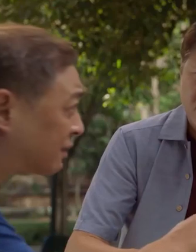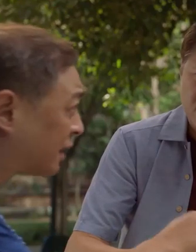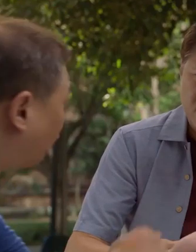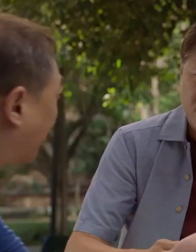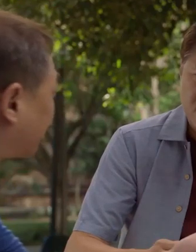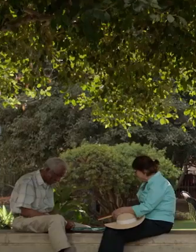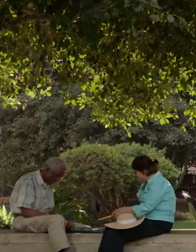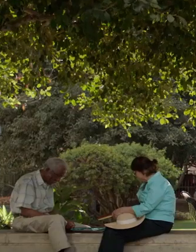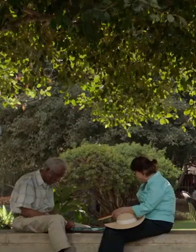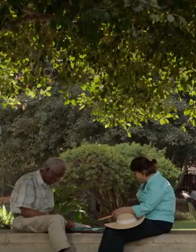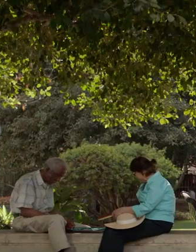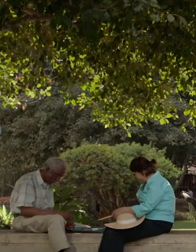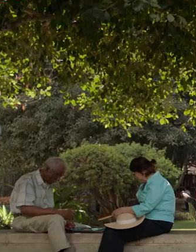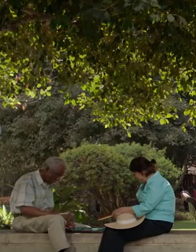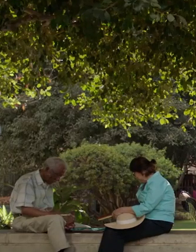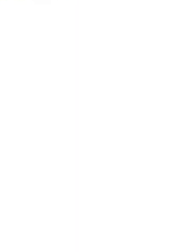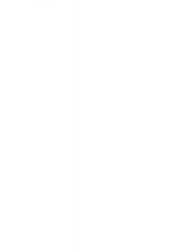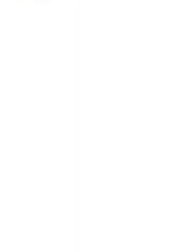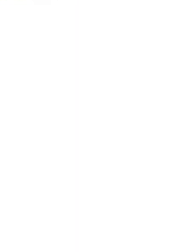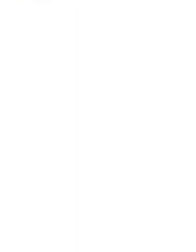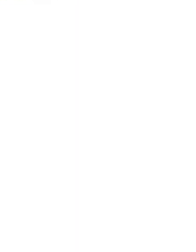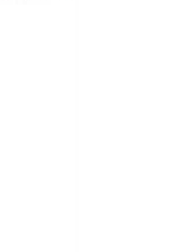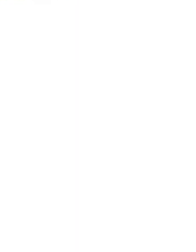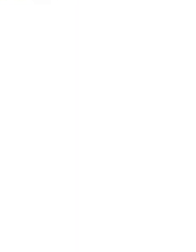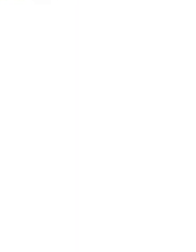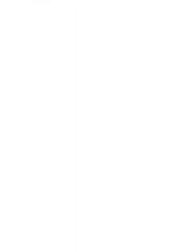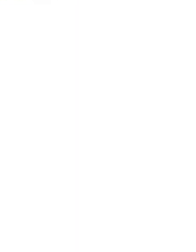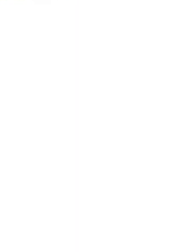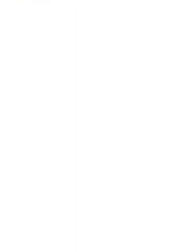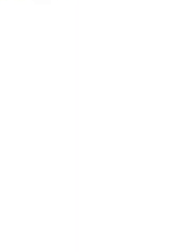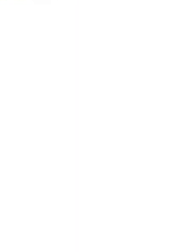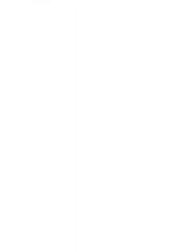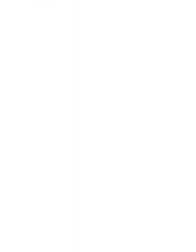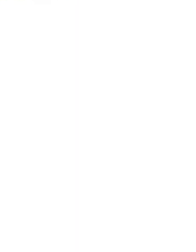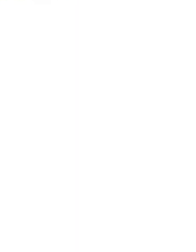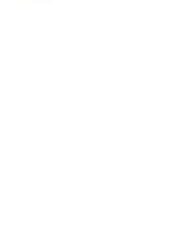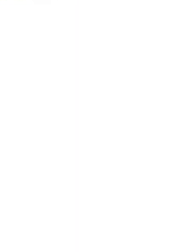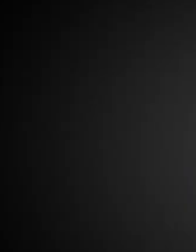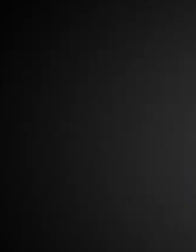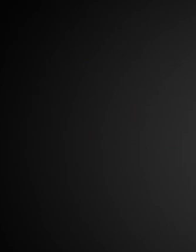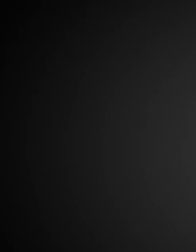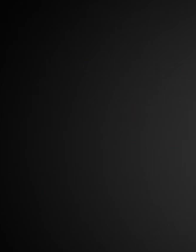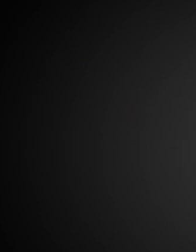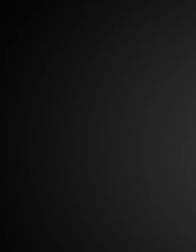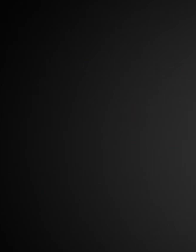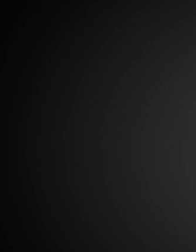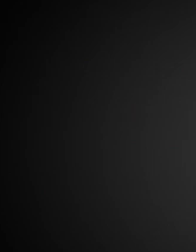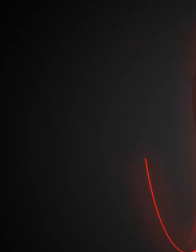赶紧上网填，打电话也行。 请上2020census.gov 完成普查。